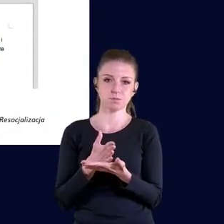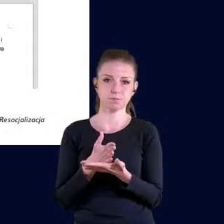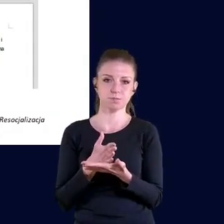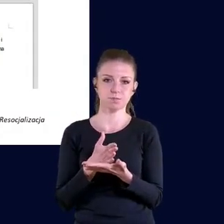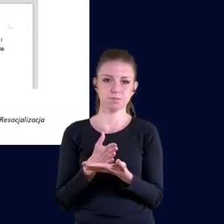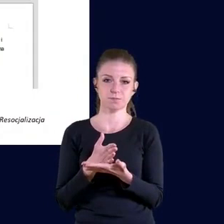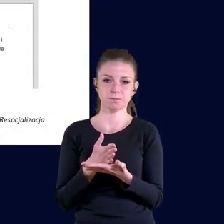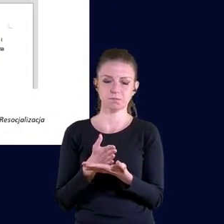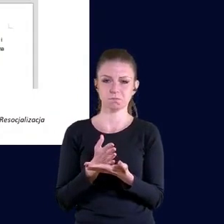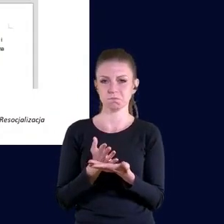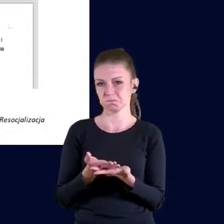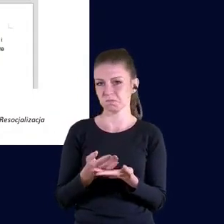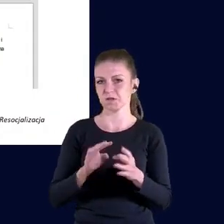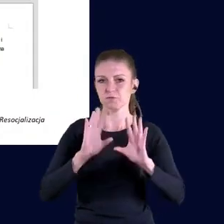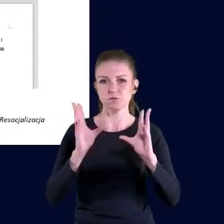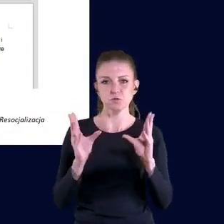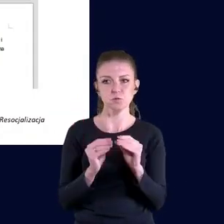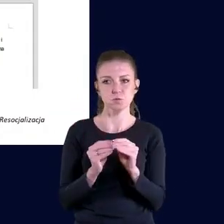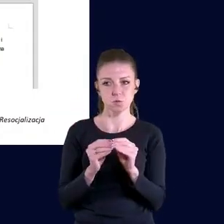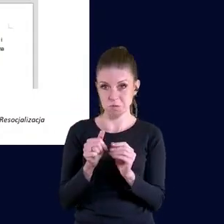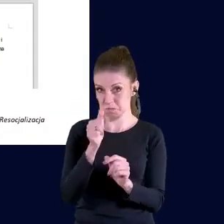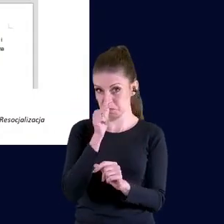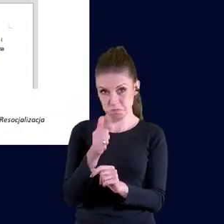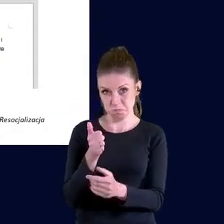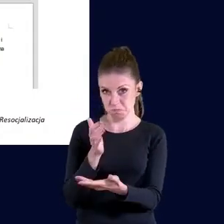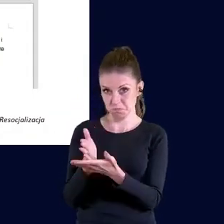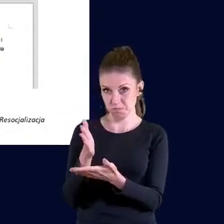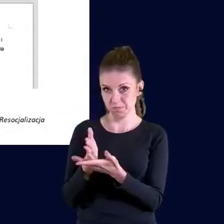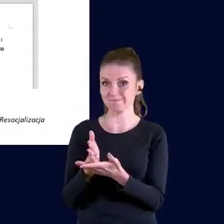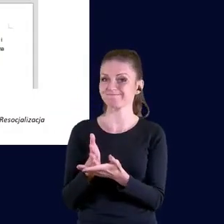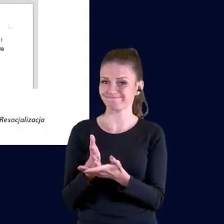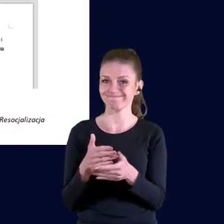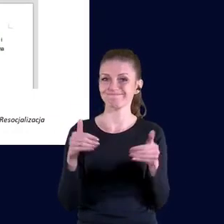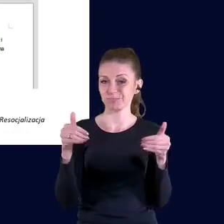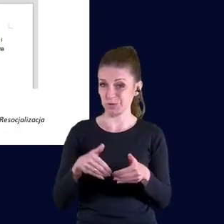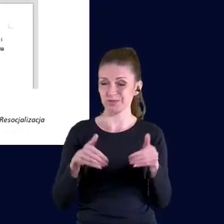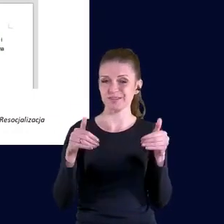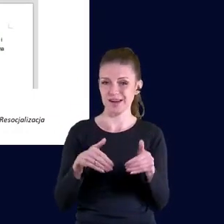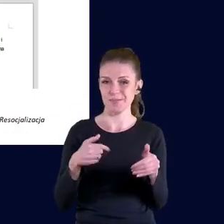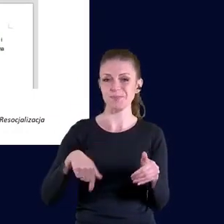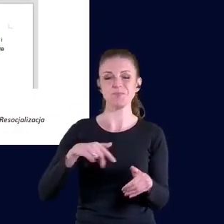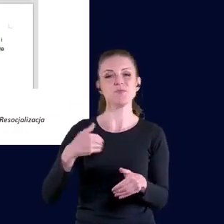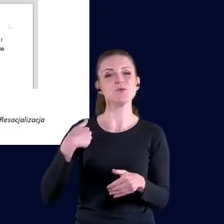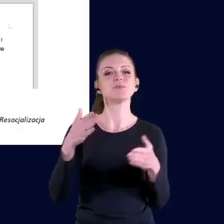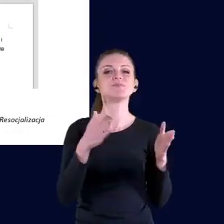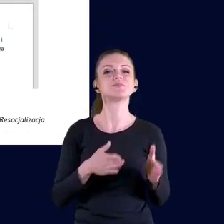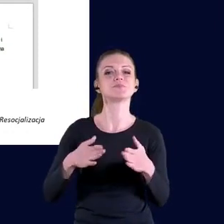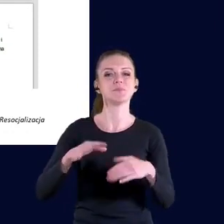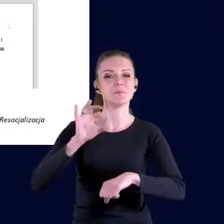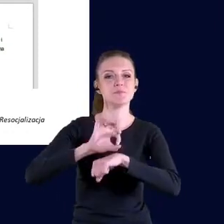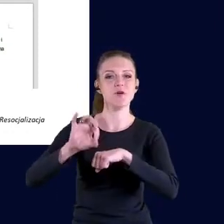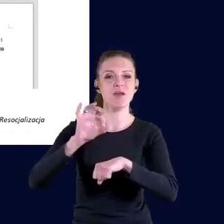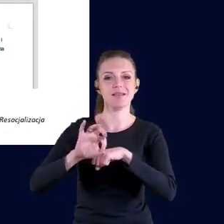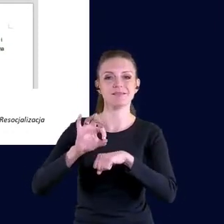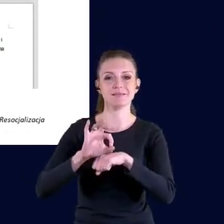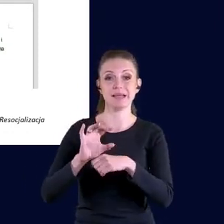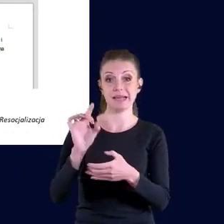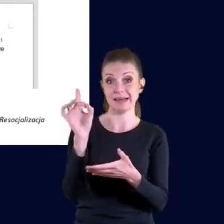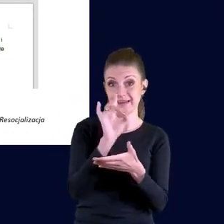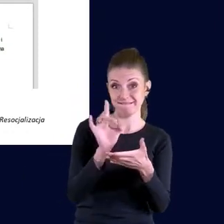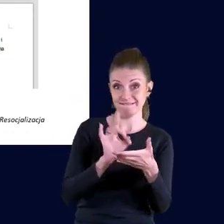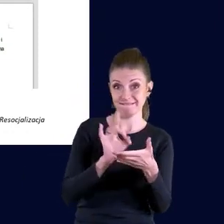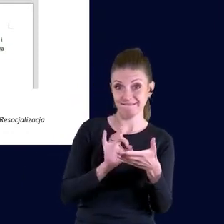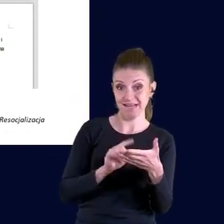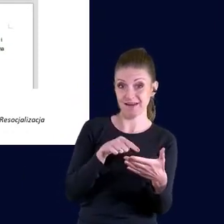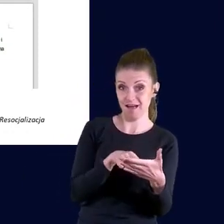adaptacje które przygotowywaliśmy w ramach projektu Jeśli mają grafiki to Posiadają również do tej